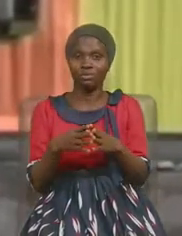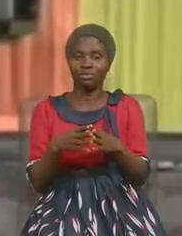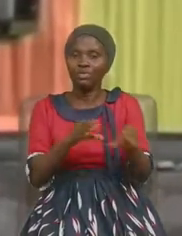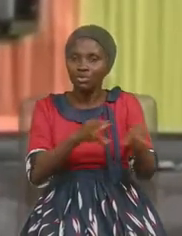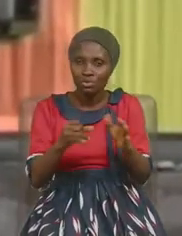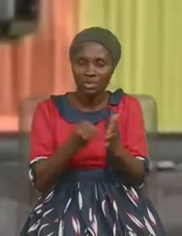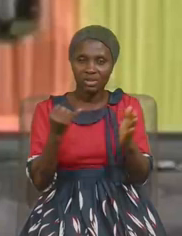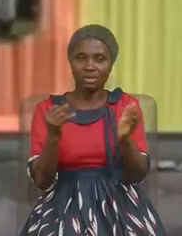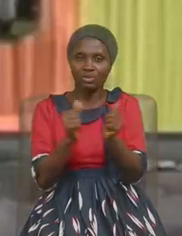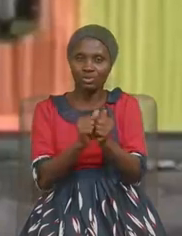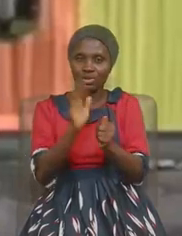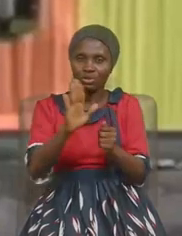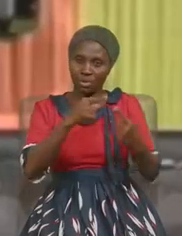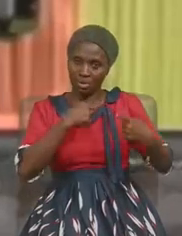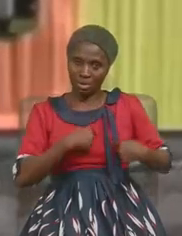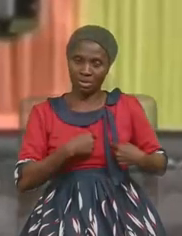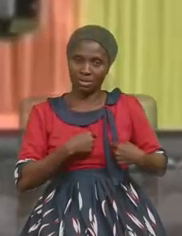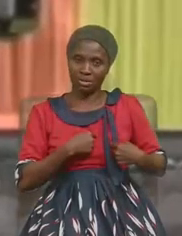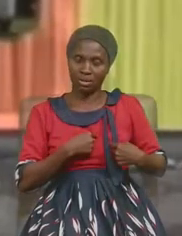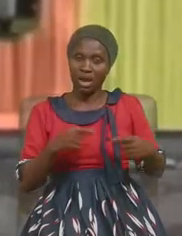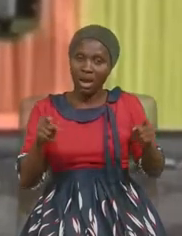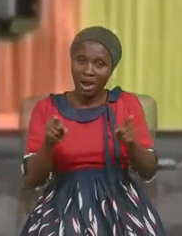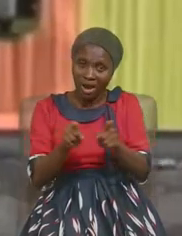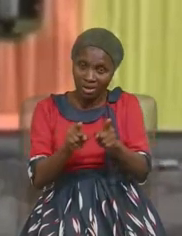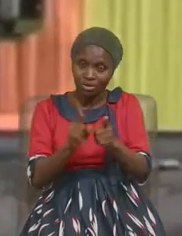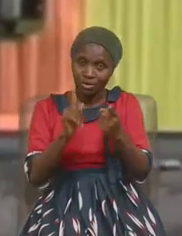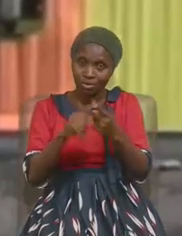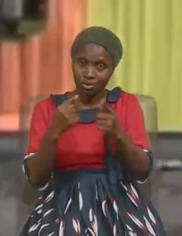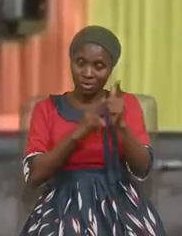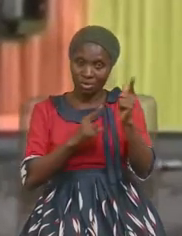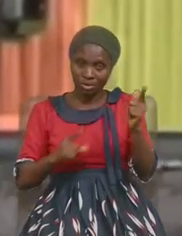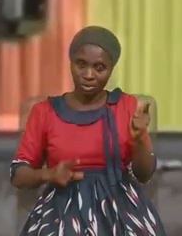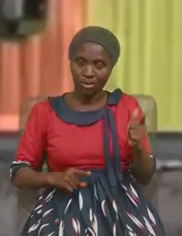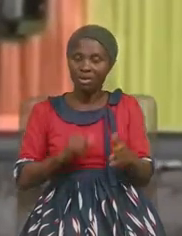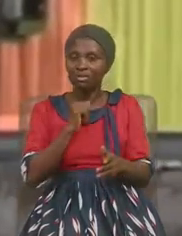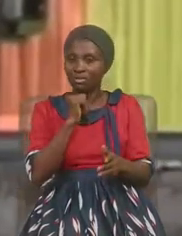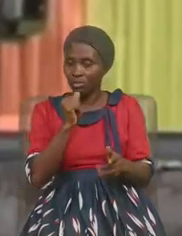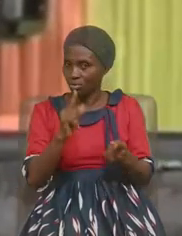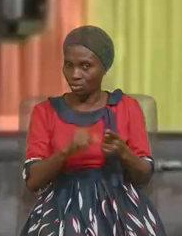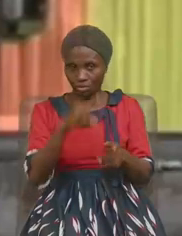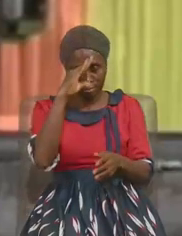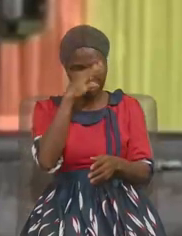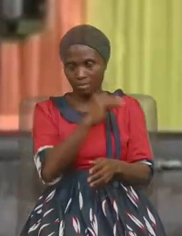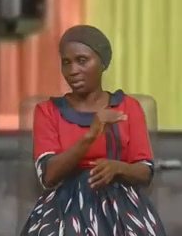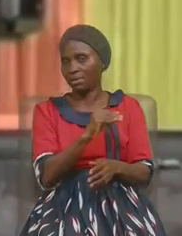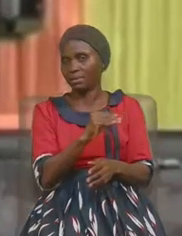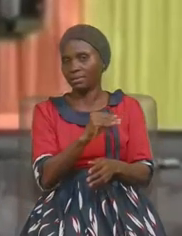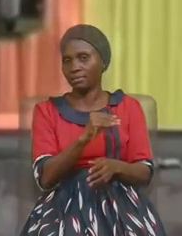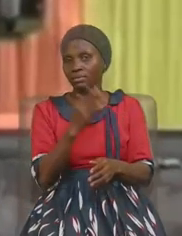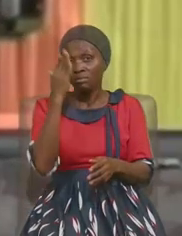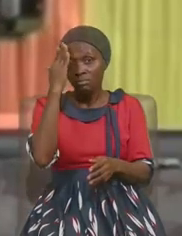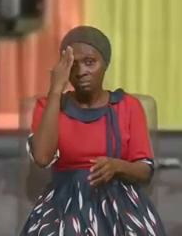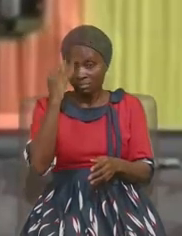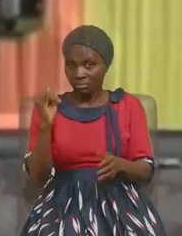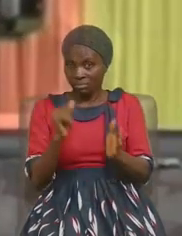bon cœur, comme pour le Seigneur, et non pour des hommes, sachant que vous